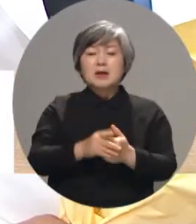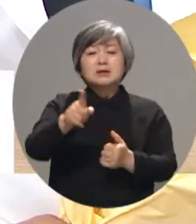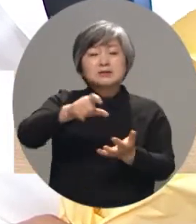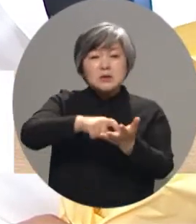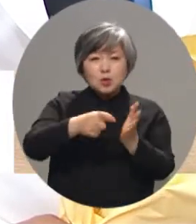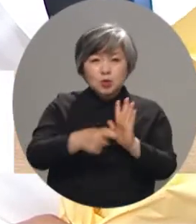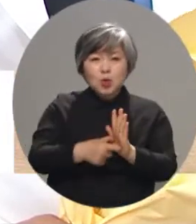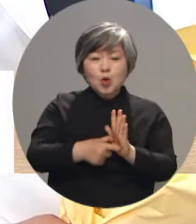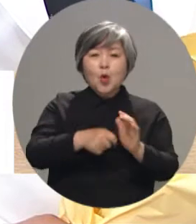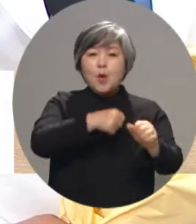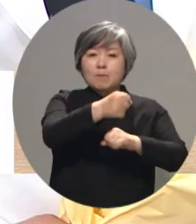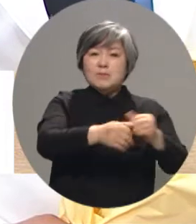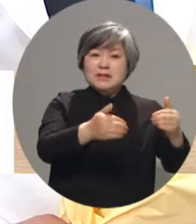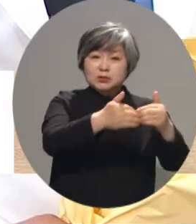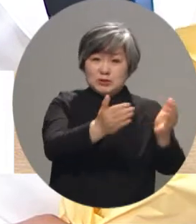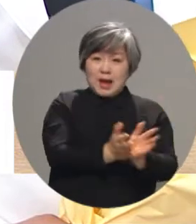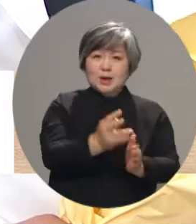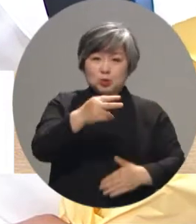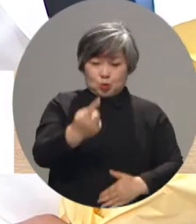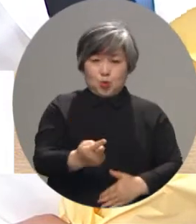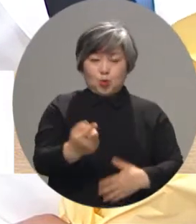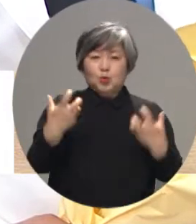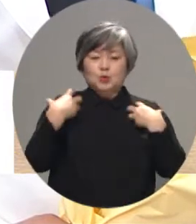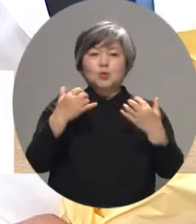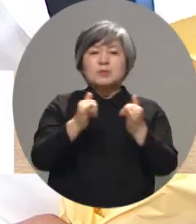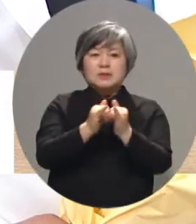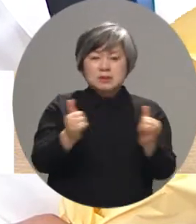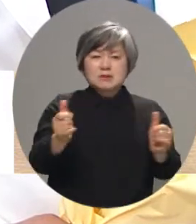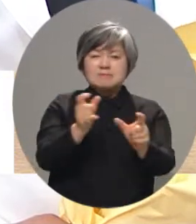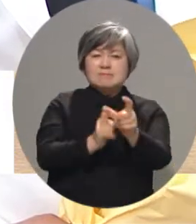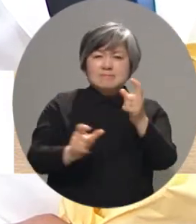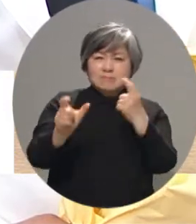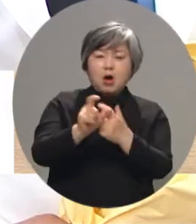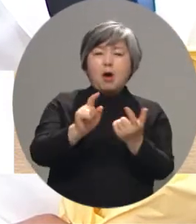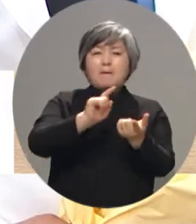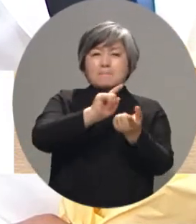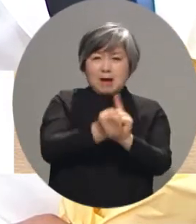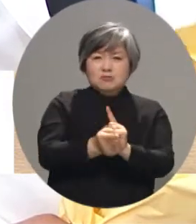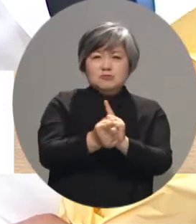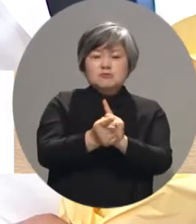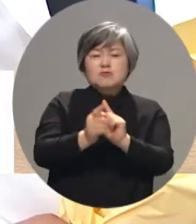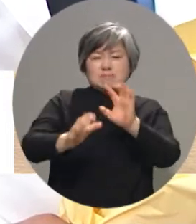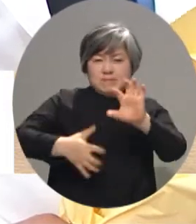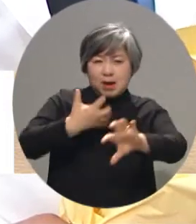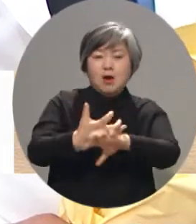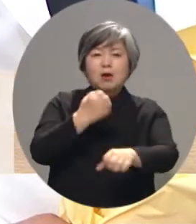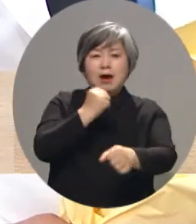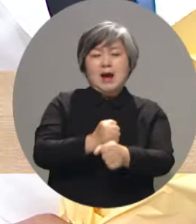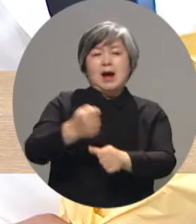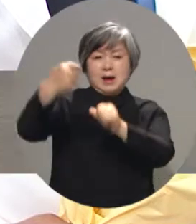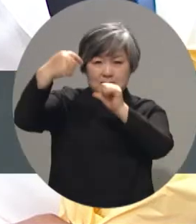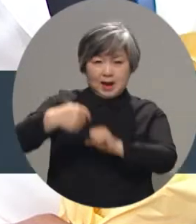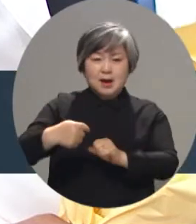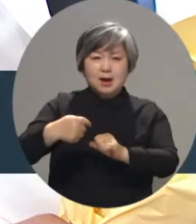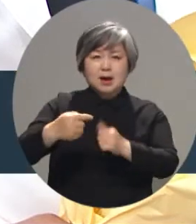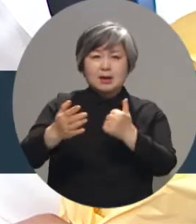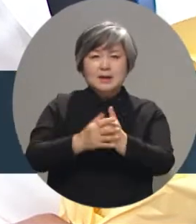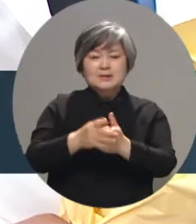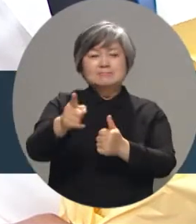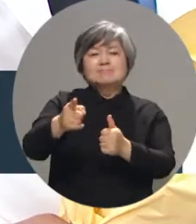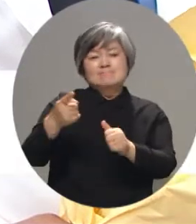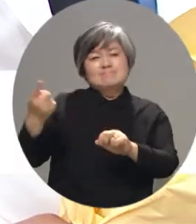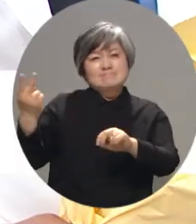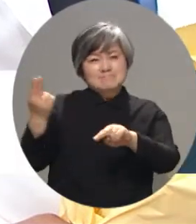그만큼 민주당에도 우리 도민들께서 더 바꾸고 혁신하라라고 하는 그